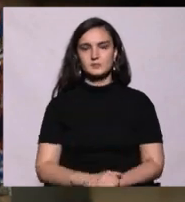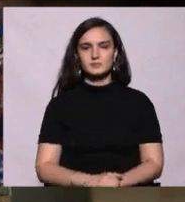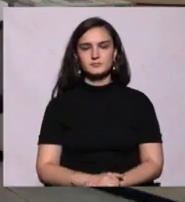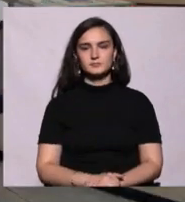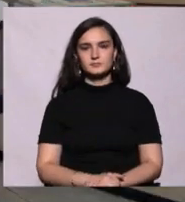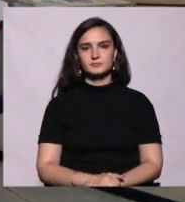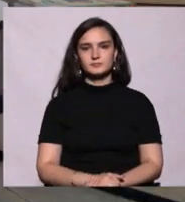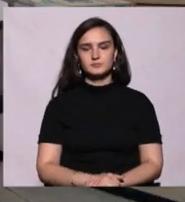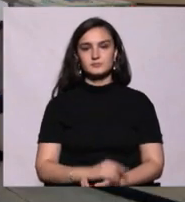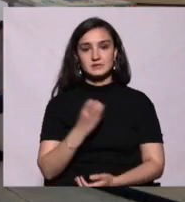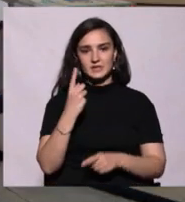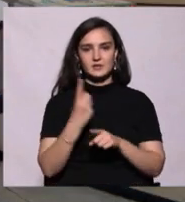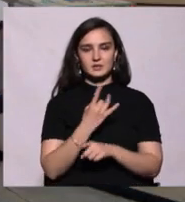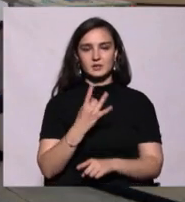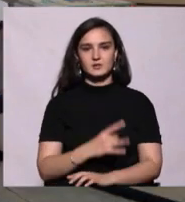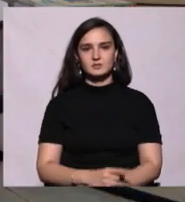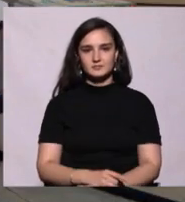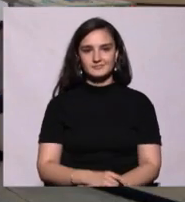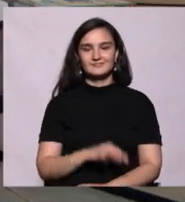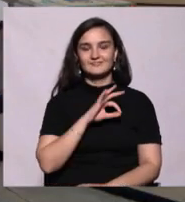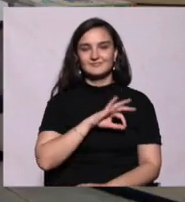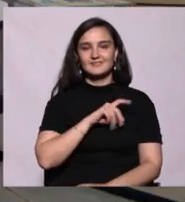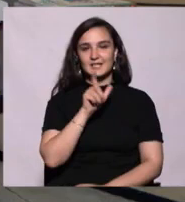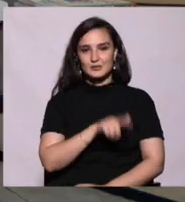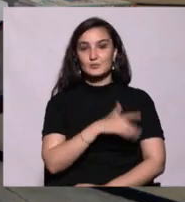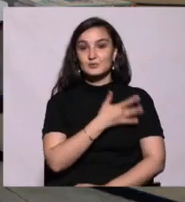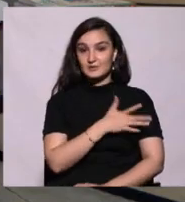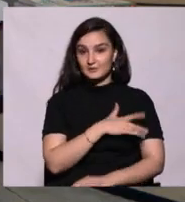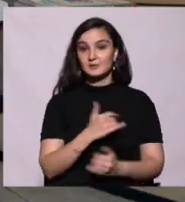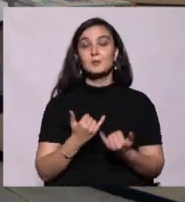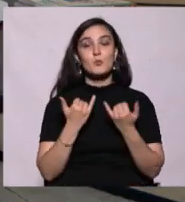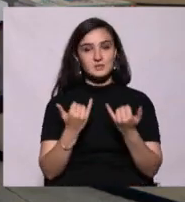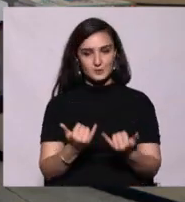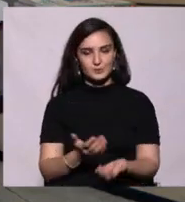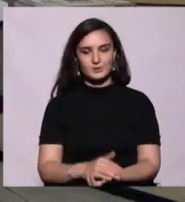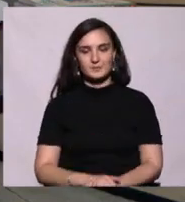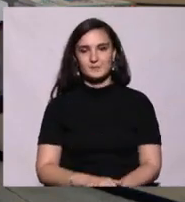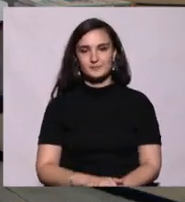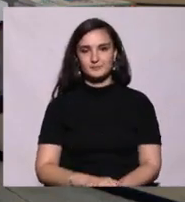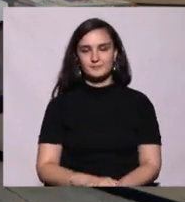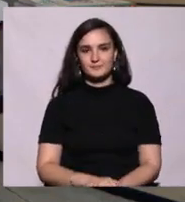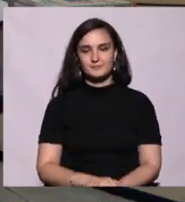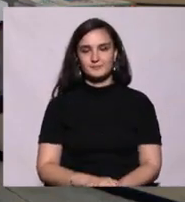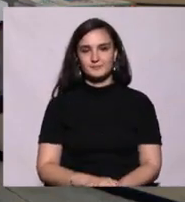მომსახურება. One more time. Customer service მომხმარებელთა მომსახურება.